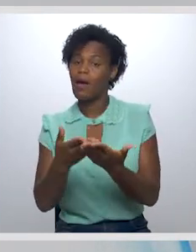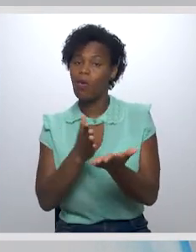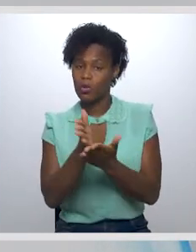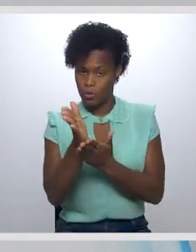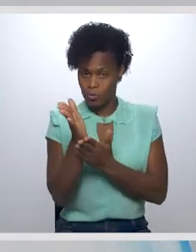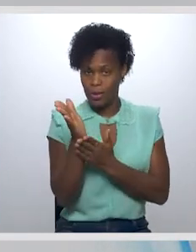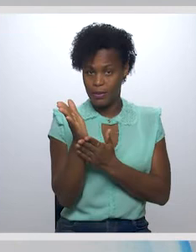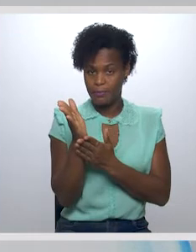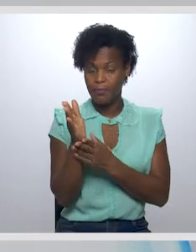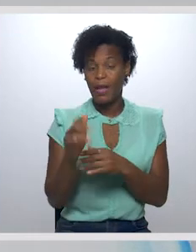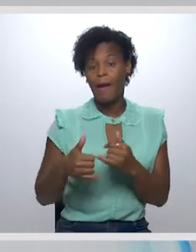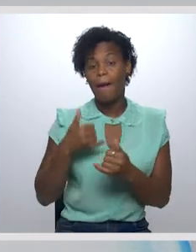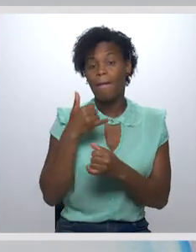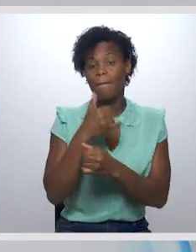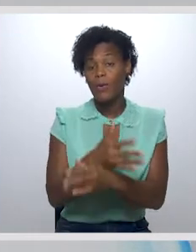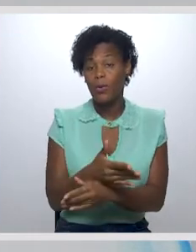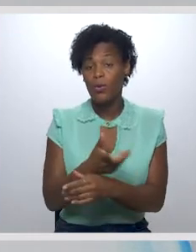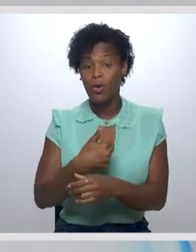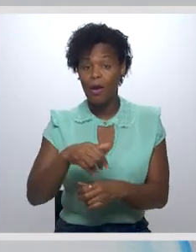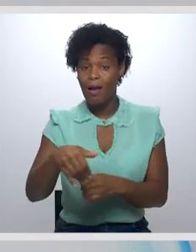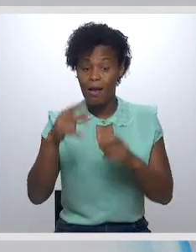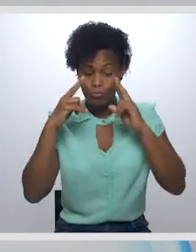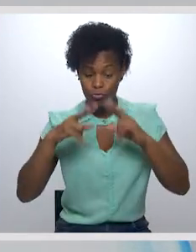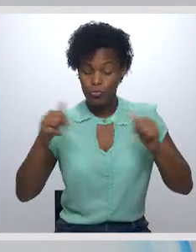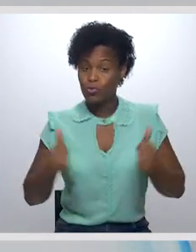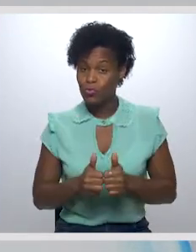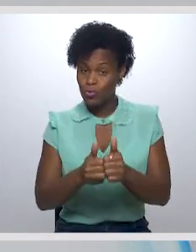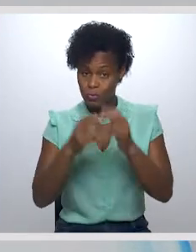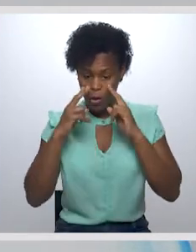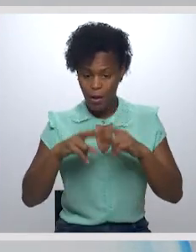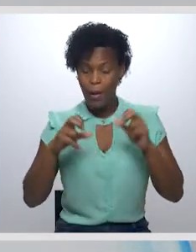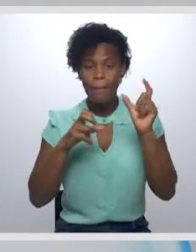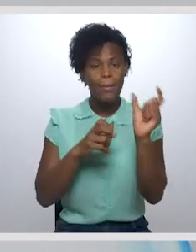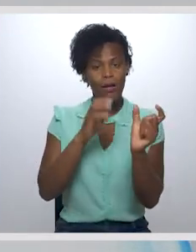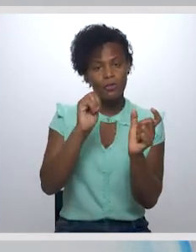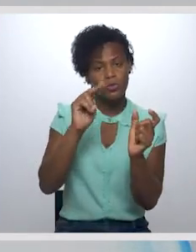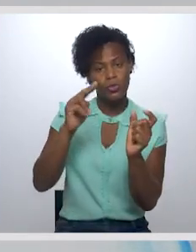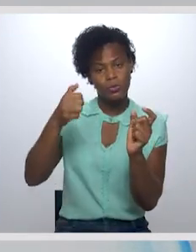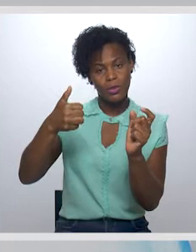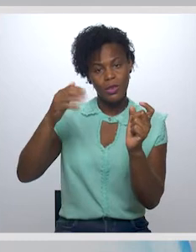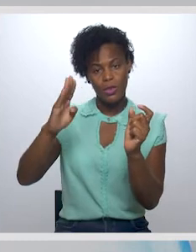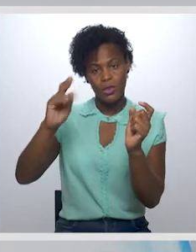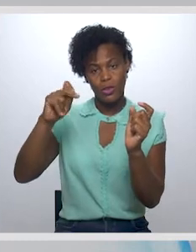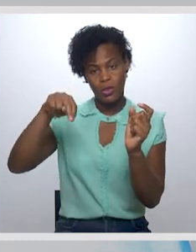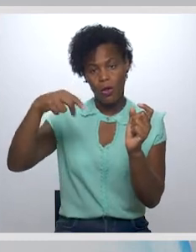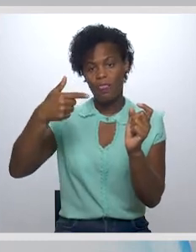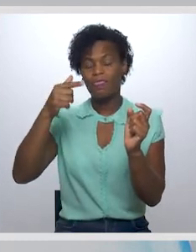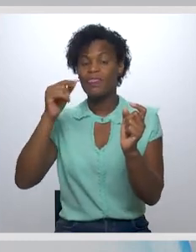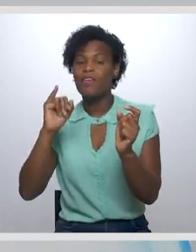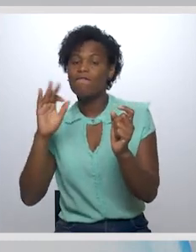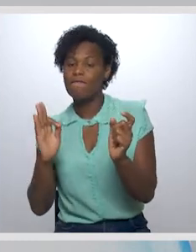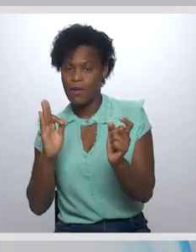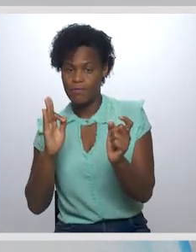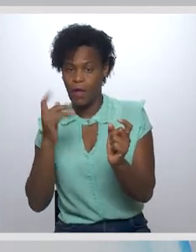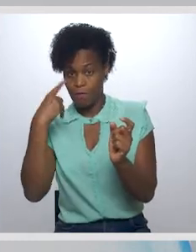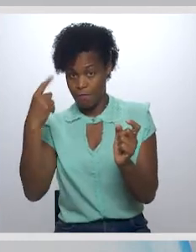continuation, puis nous allons découvrir ensemble le subjonctif. Pour suivre ce cours, vous